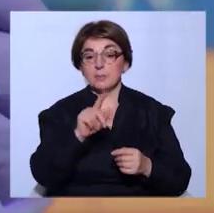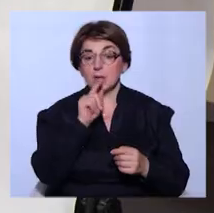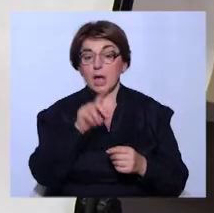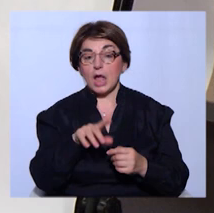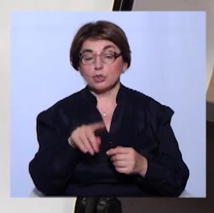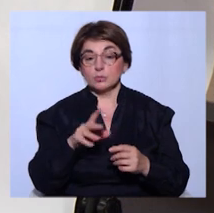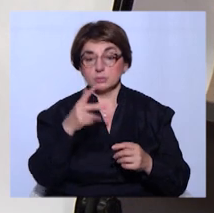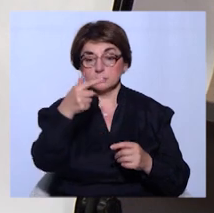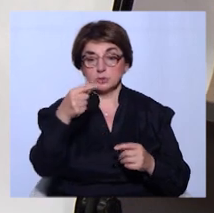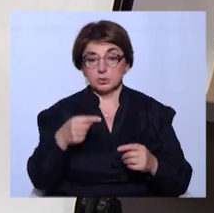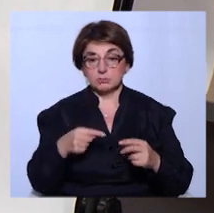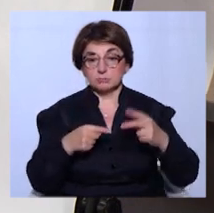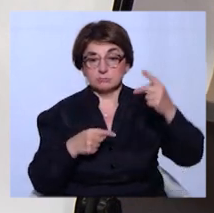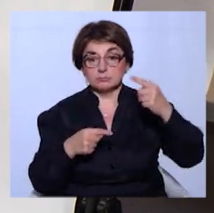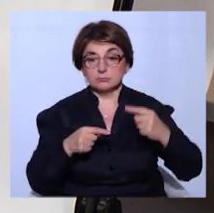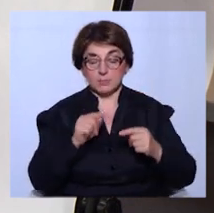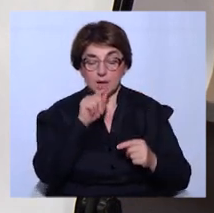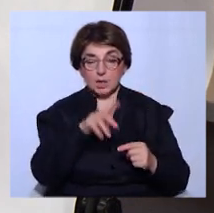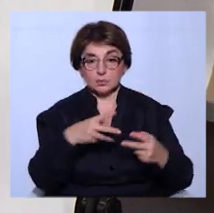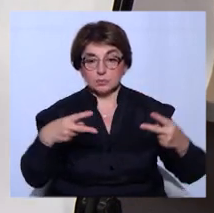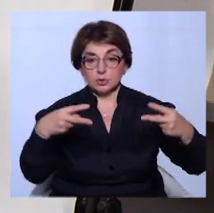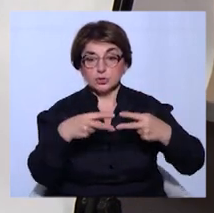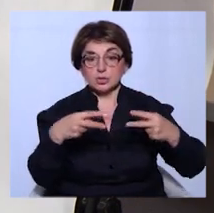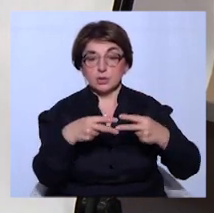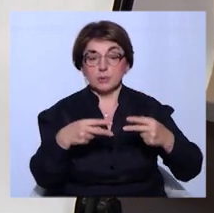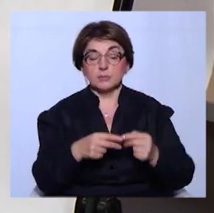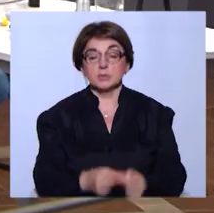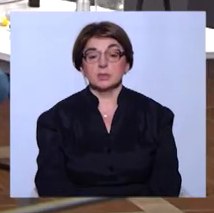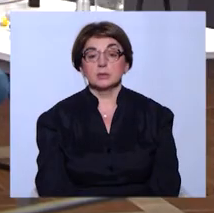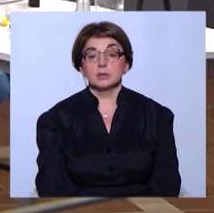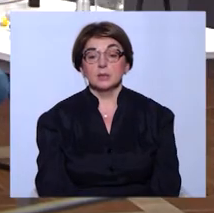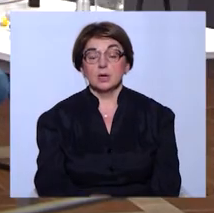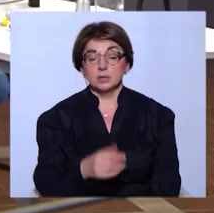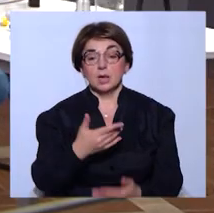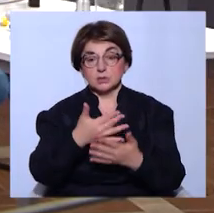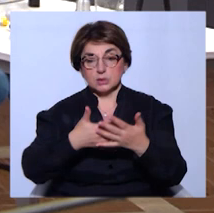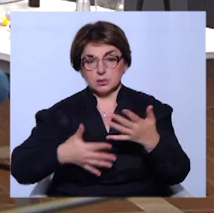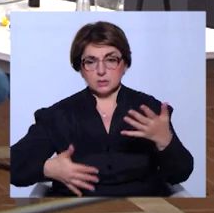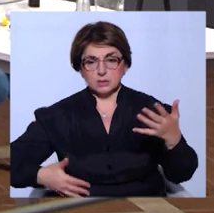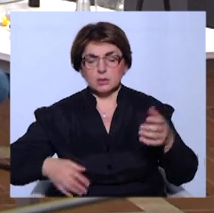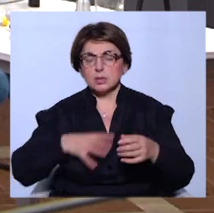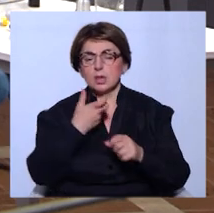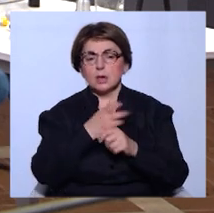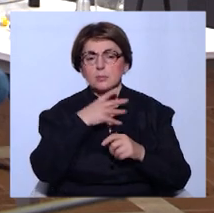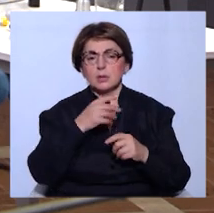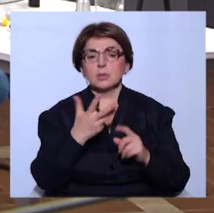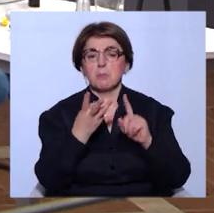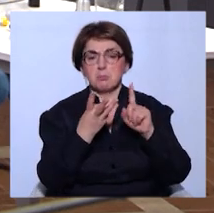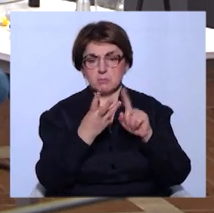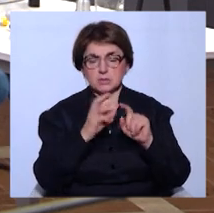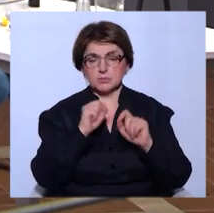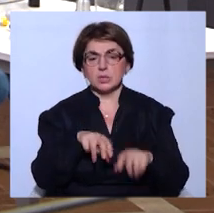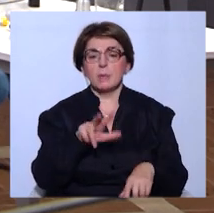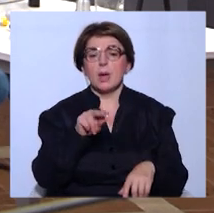ნახშირბადის ატომი შესაბამისად და ასე შემდეგ. შეიძლება ავაგოთ მე-3-ც პროპანი